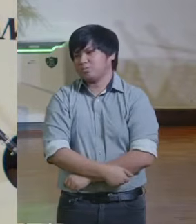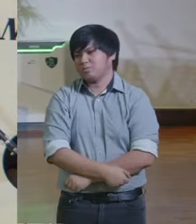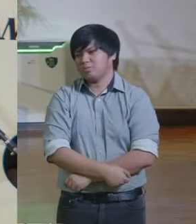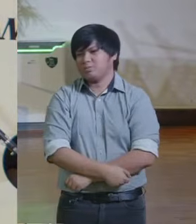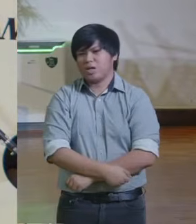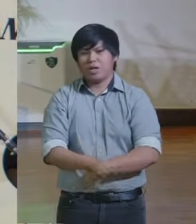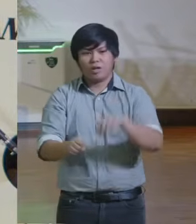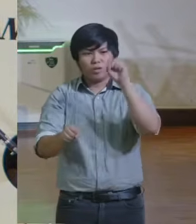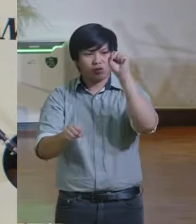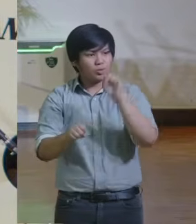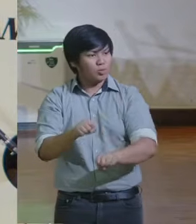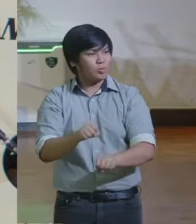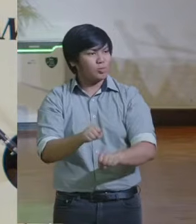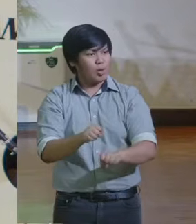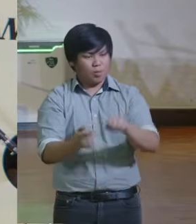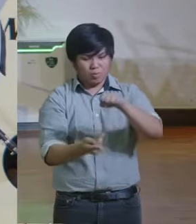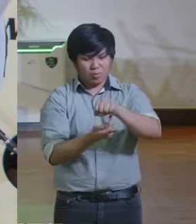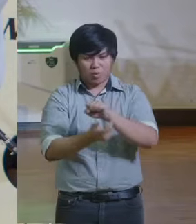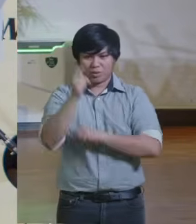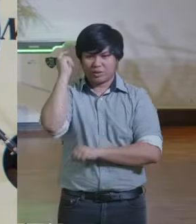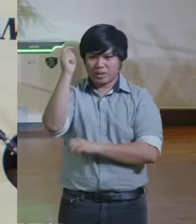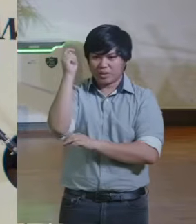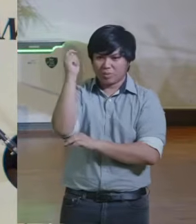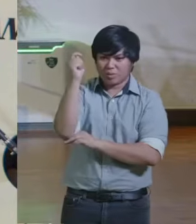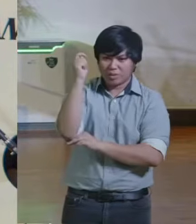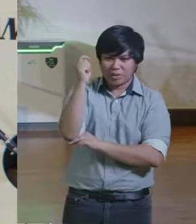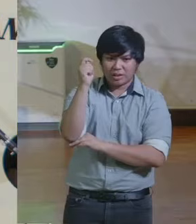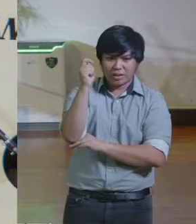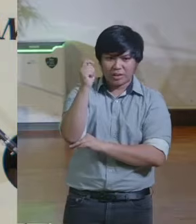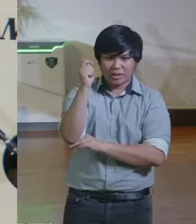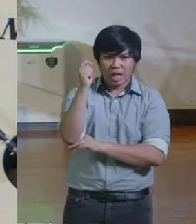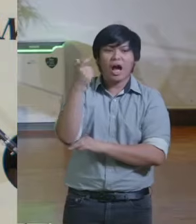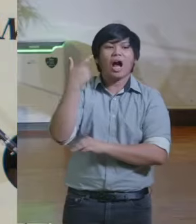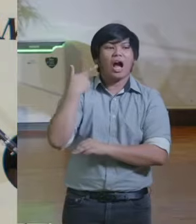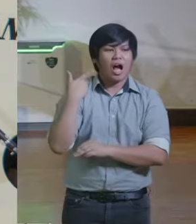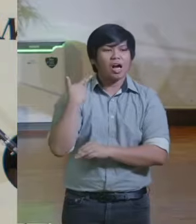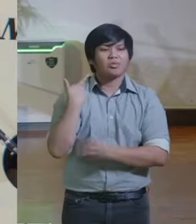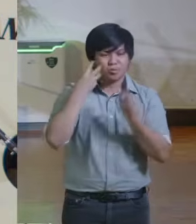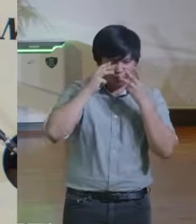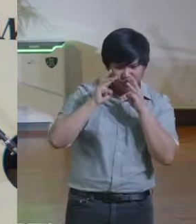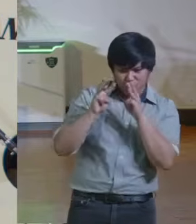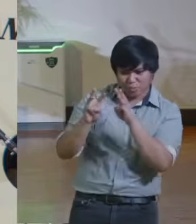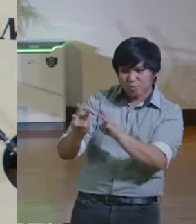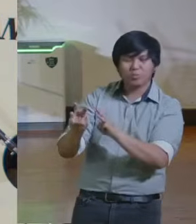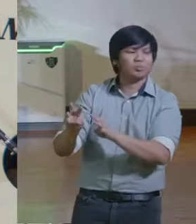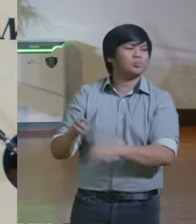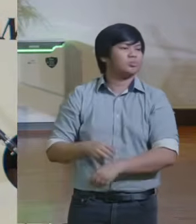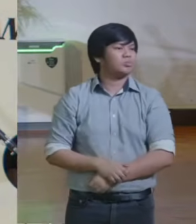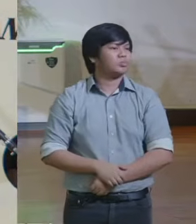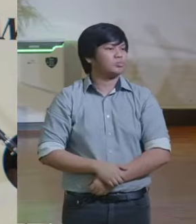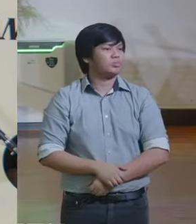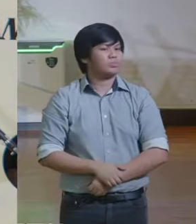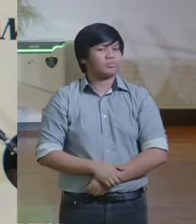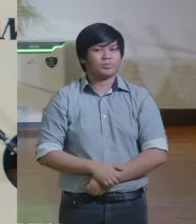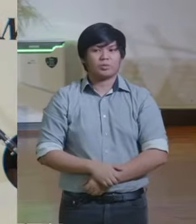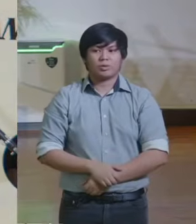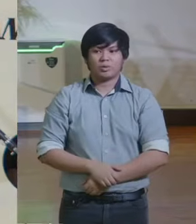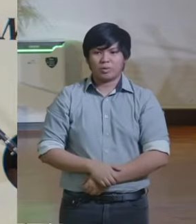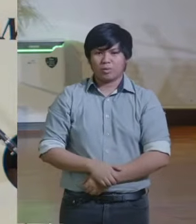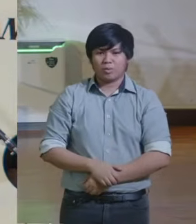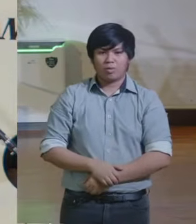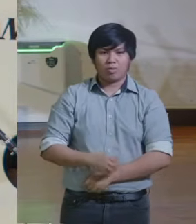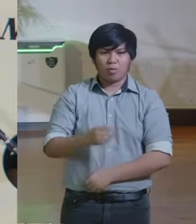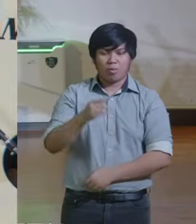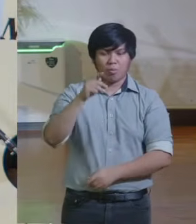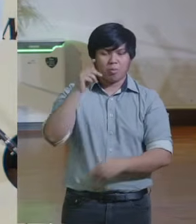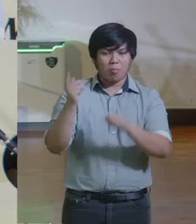So, ang kanyang testimonyo ay co-witnessed ng ibang mga mananampalataya.